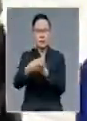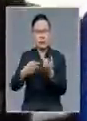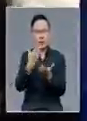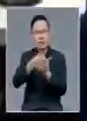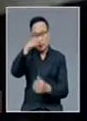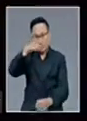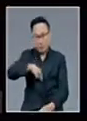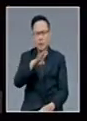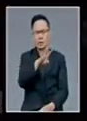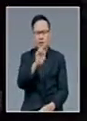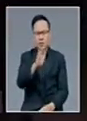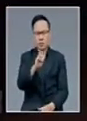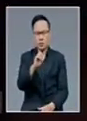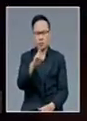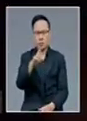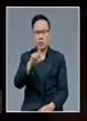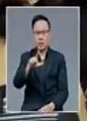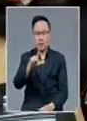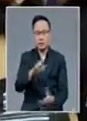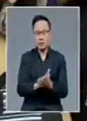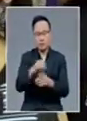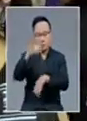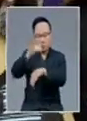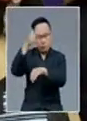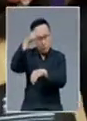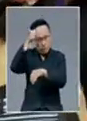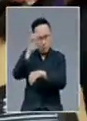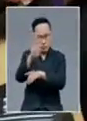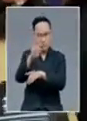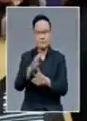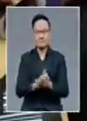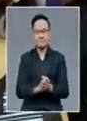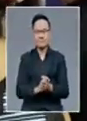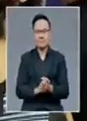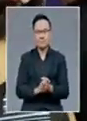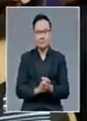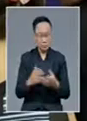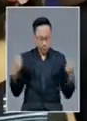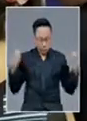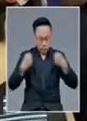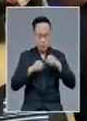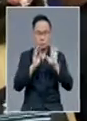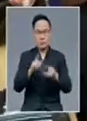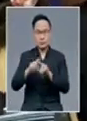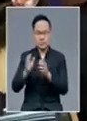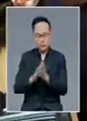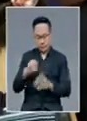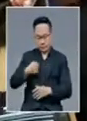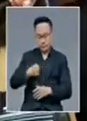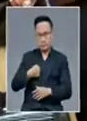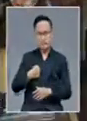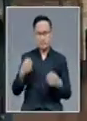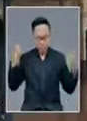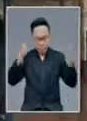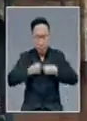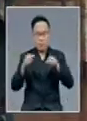ล้านบาทตลอด4วันของการจัดงาน ครับดูจากการแต่งองค์ทรงเครื่องแล้วคุณดรีมลองมองหน้าผมซิผมจะแต่งแบบนี้พอ